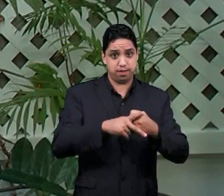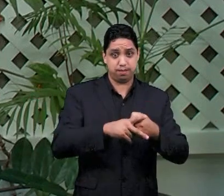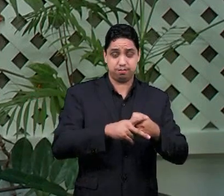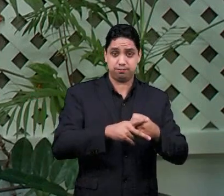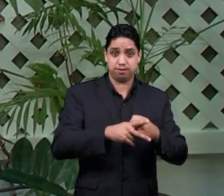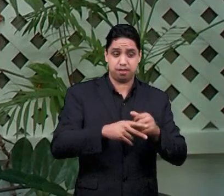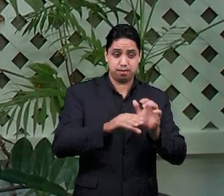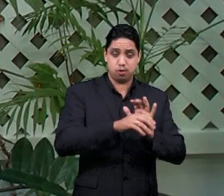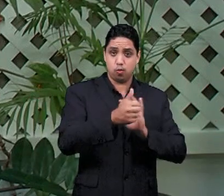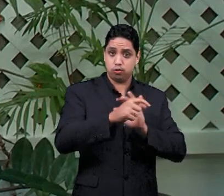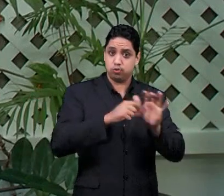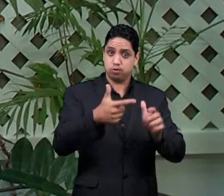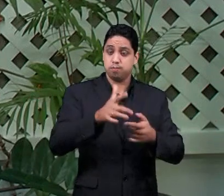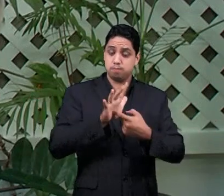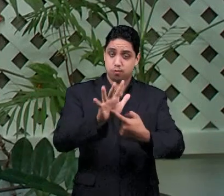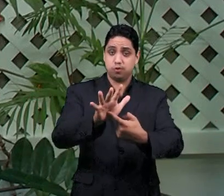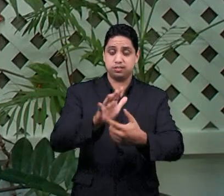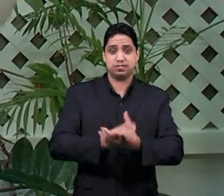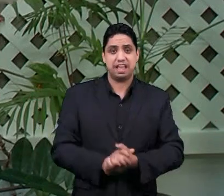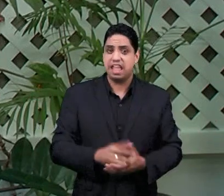du ministère de Jésus,